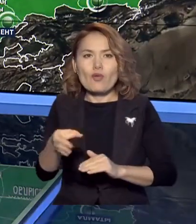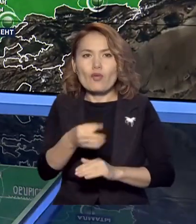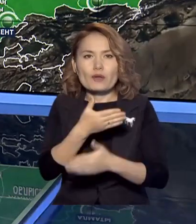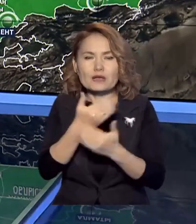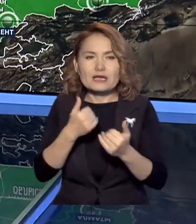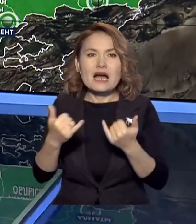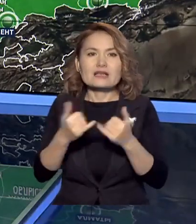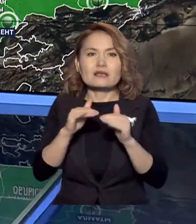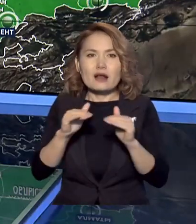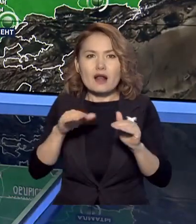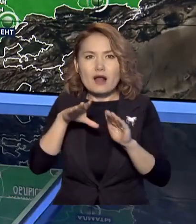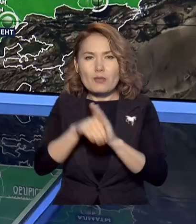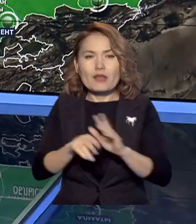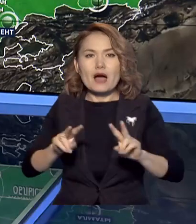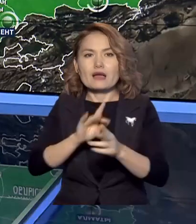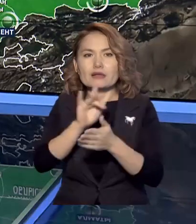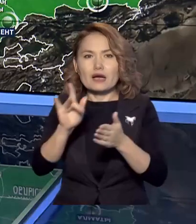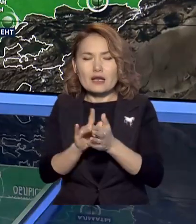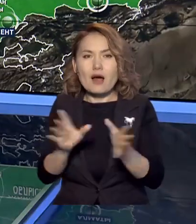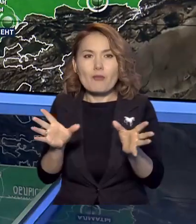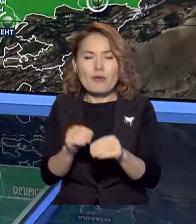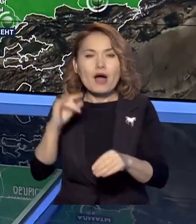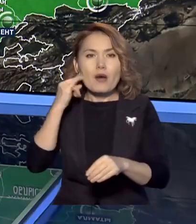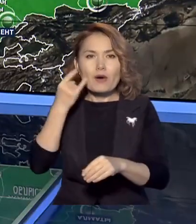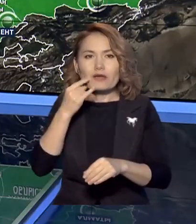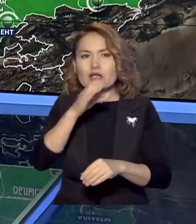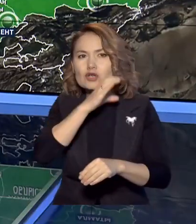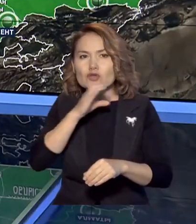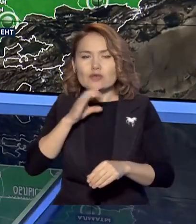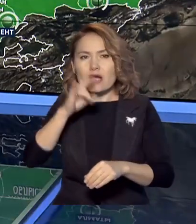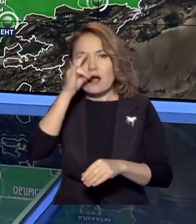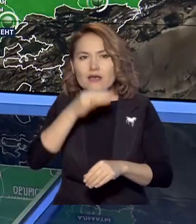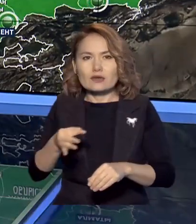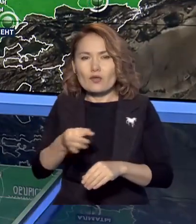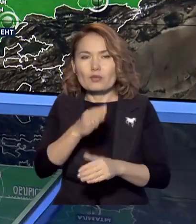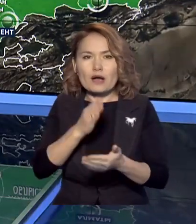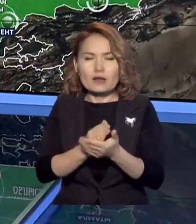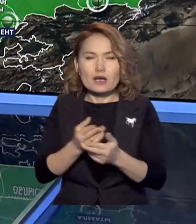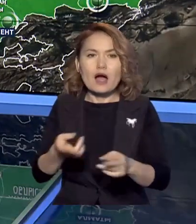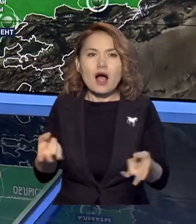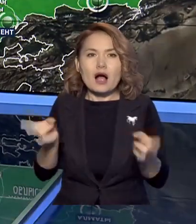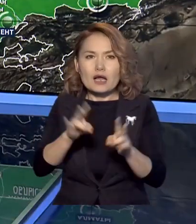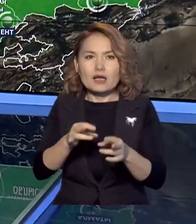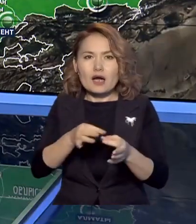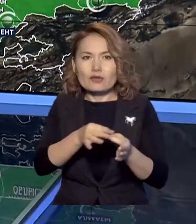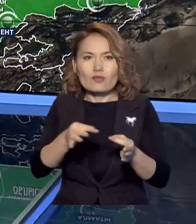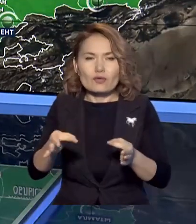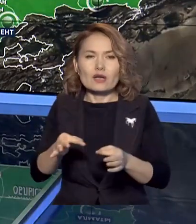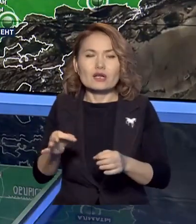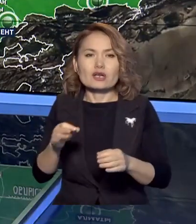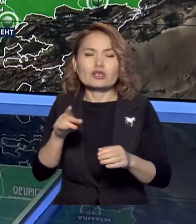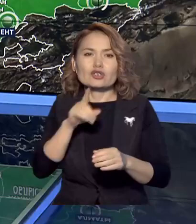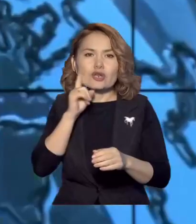Сары аймақта Нұр-Сұлтан қаласымен бірге Павлодар, солтүстік Қазақстан облыстары тұр. Қалған өңірлер жасыл аймақта.